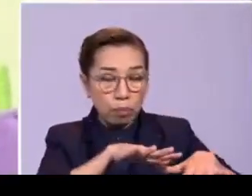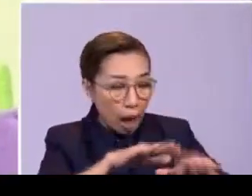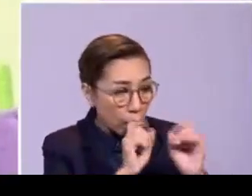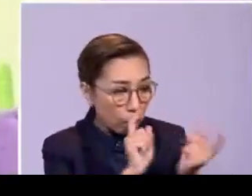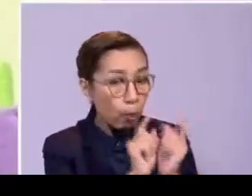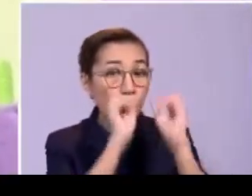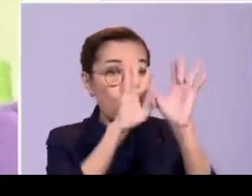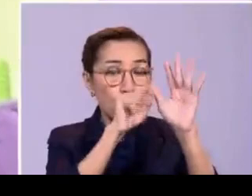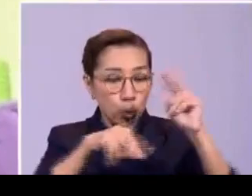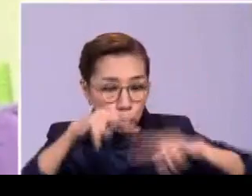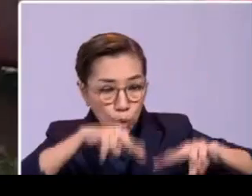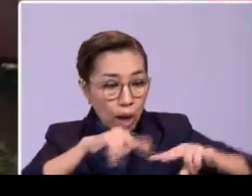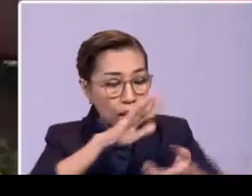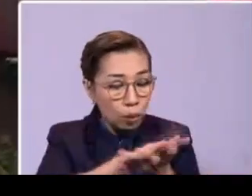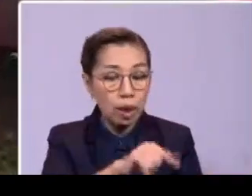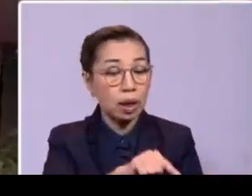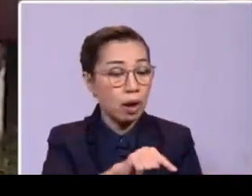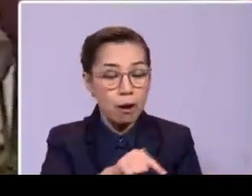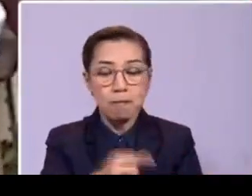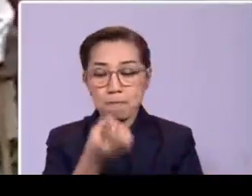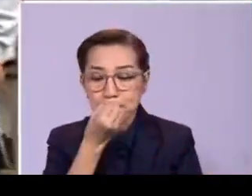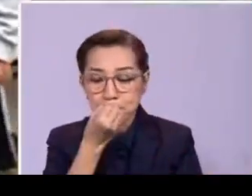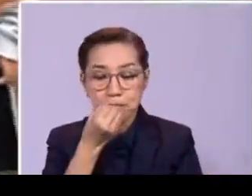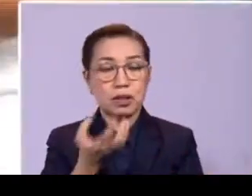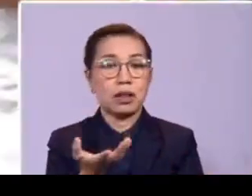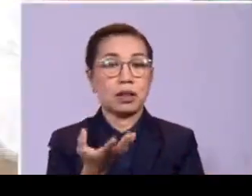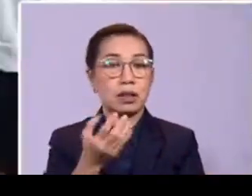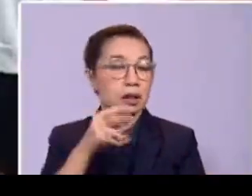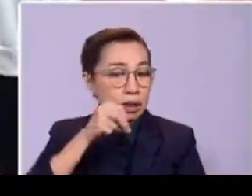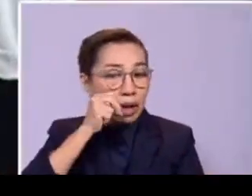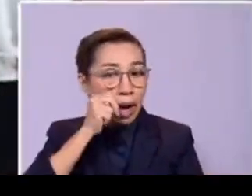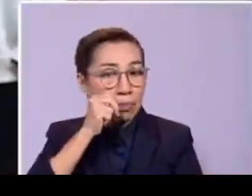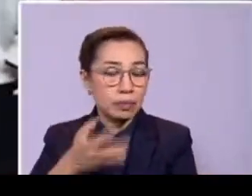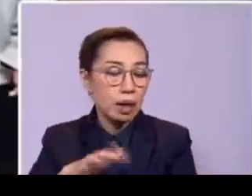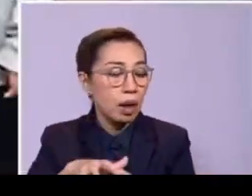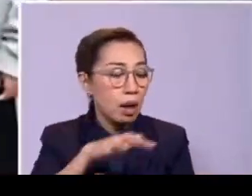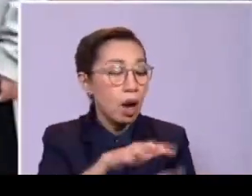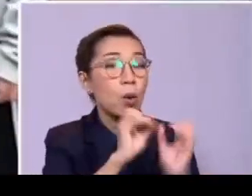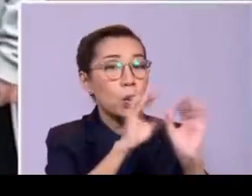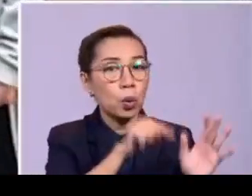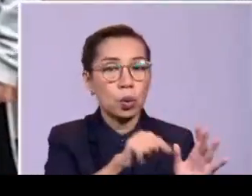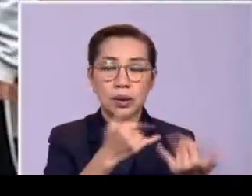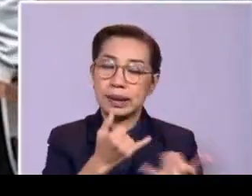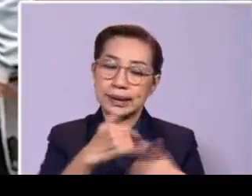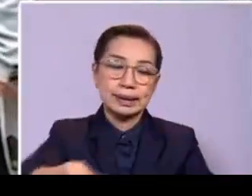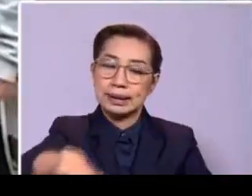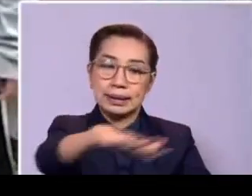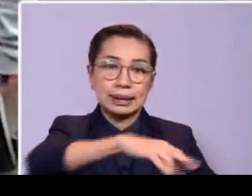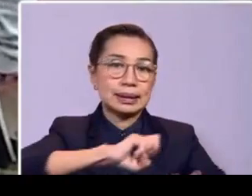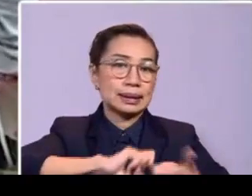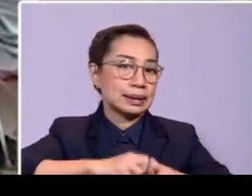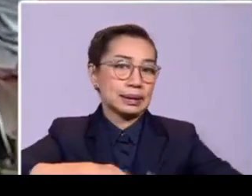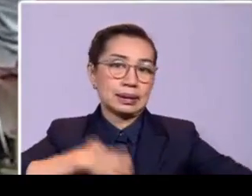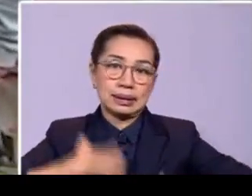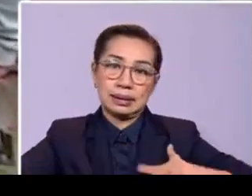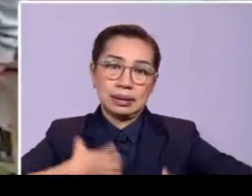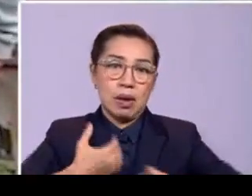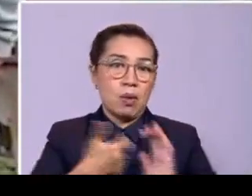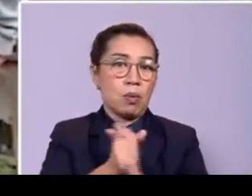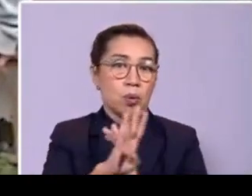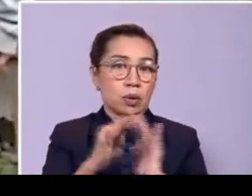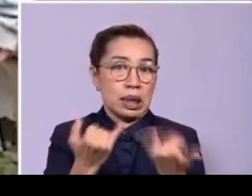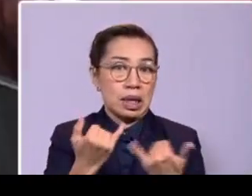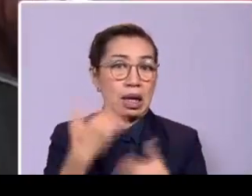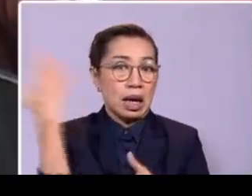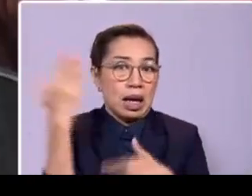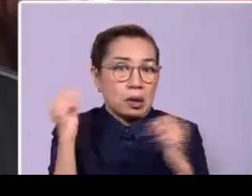ยู่ค่ะเจ้าหน้าที่จึงได้นำอาหารน้ำดื่มมอบให้ด้วยนะคะเรียกได้ว่าเดือดร้อนกันจริงๆอุบลราชธานีตอนนี้อากาศ